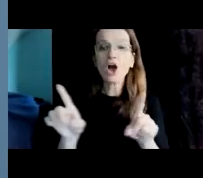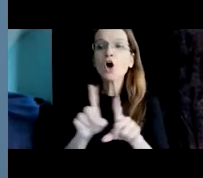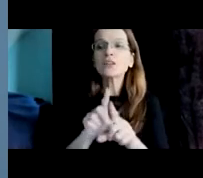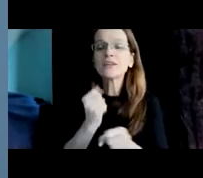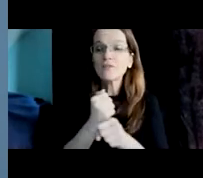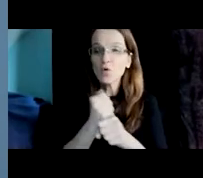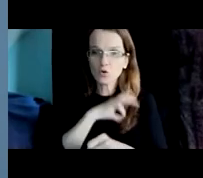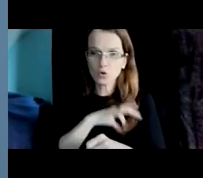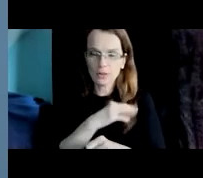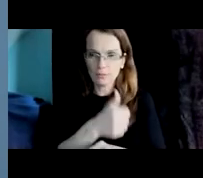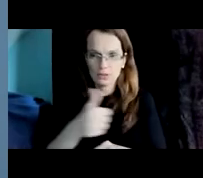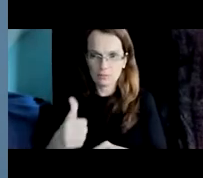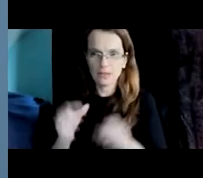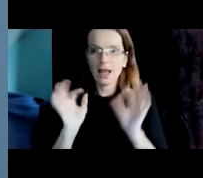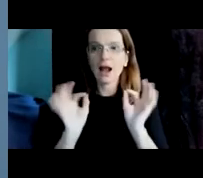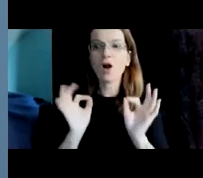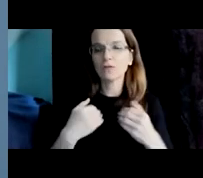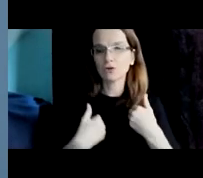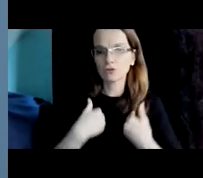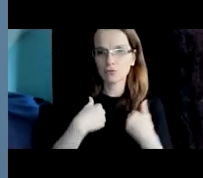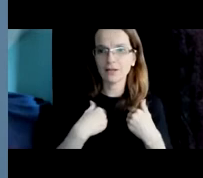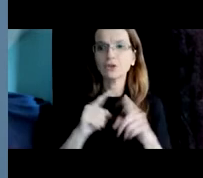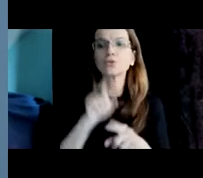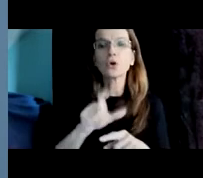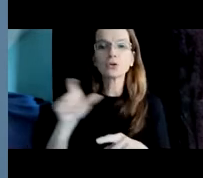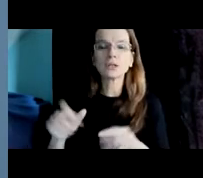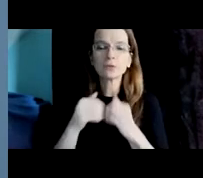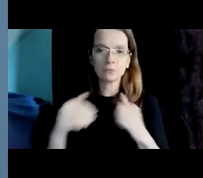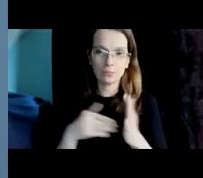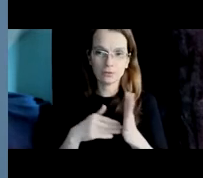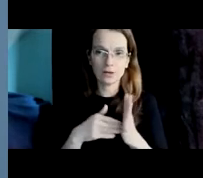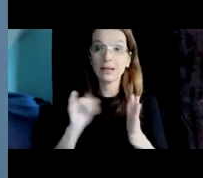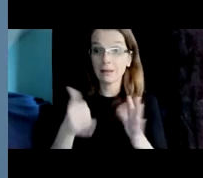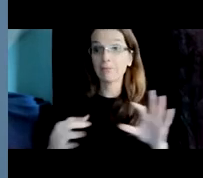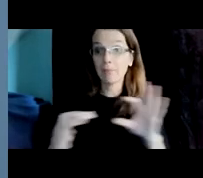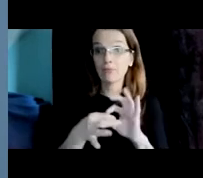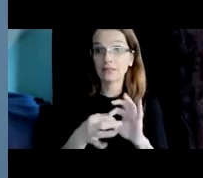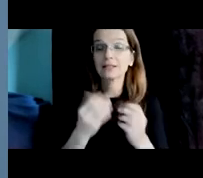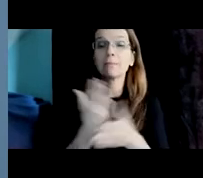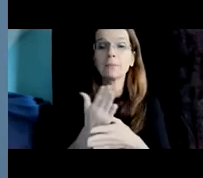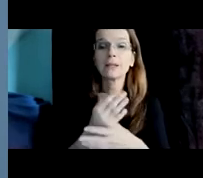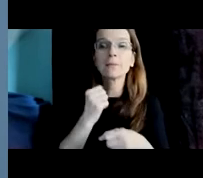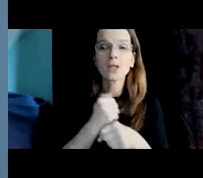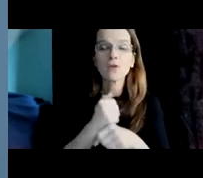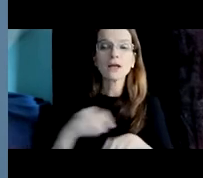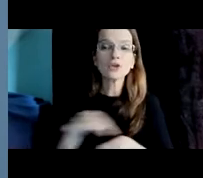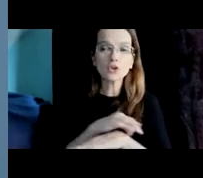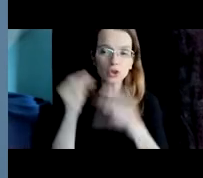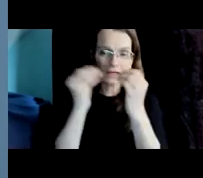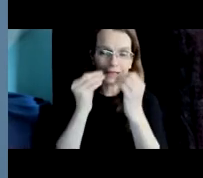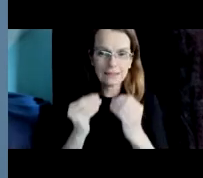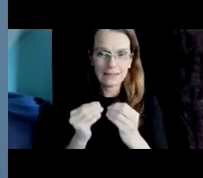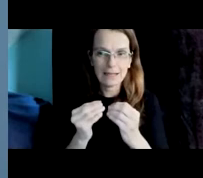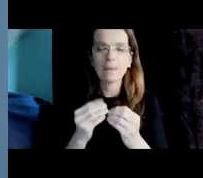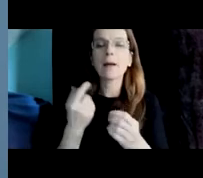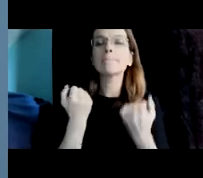tem kakovost življenja, tudi življenje oseb s posebnimi potrebami, povezana s primernim delovanjem živčnega sistema, katerega